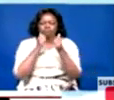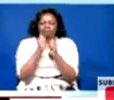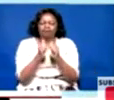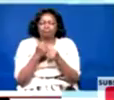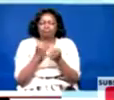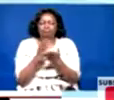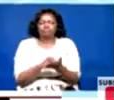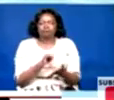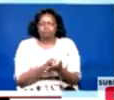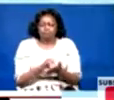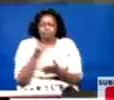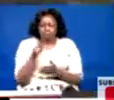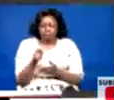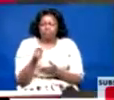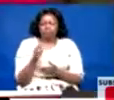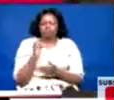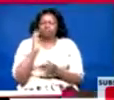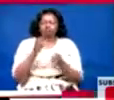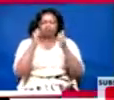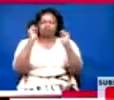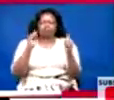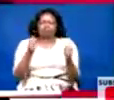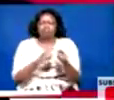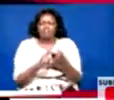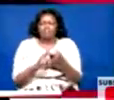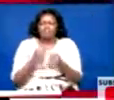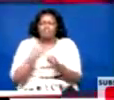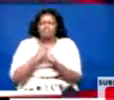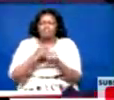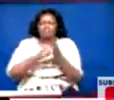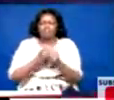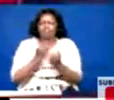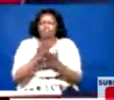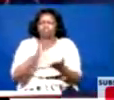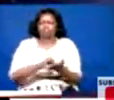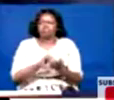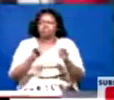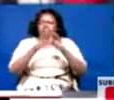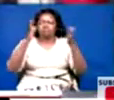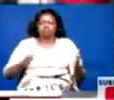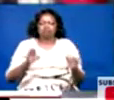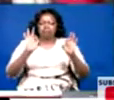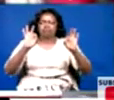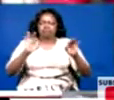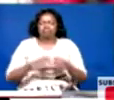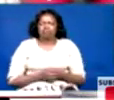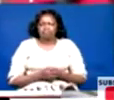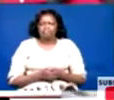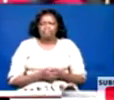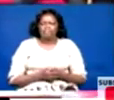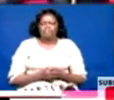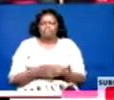gwaride itakuwa ya kufana, na juhudi zikifanywa kuhakikisha jukwaa limeng'aa. Kwenye